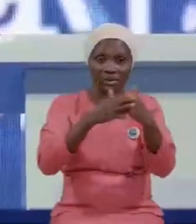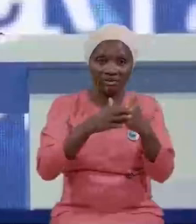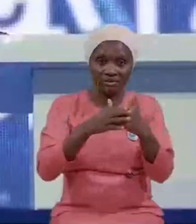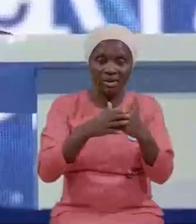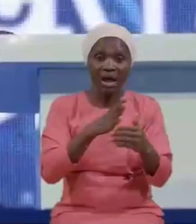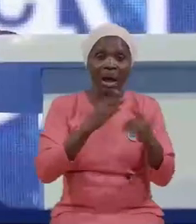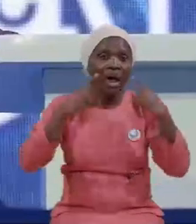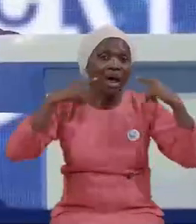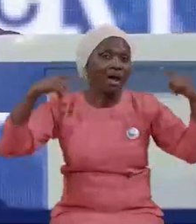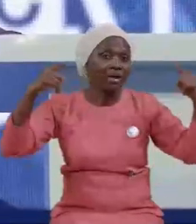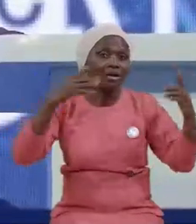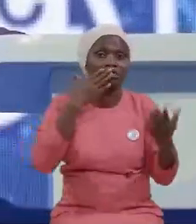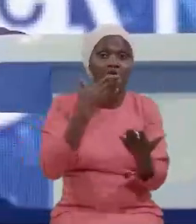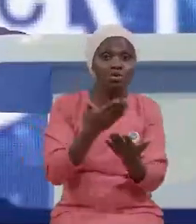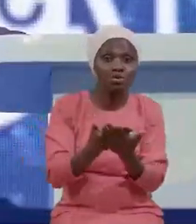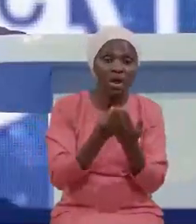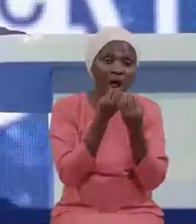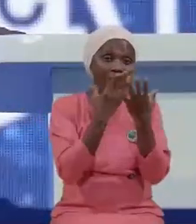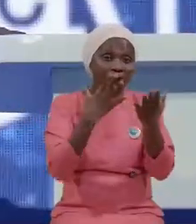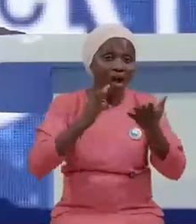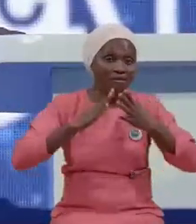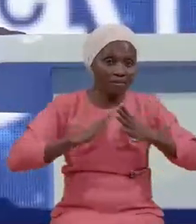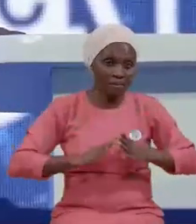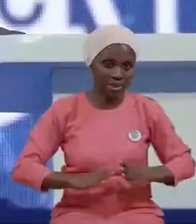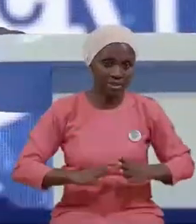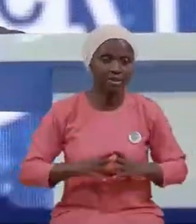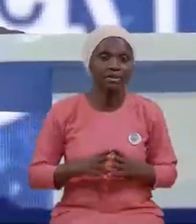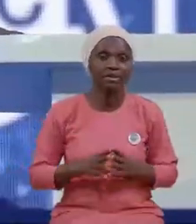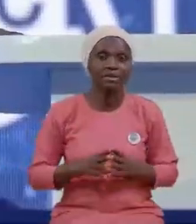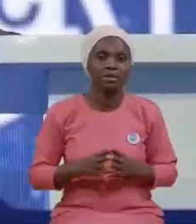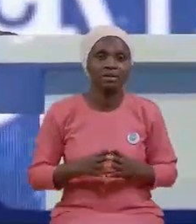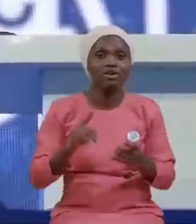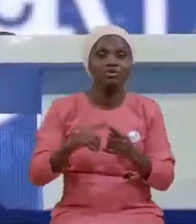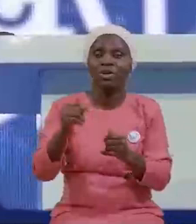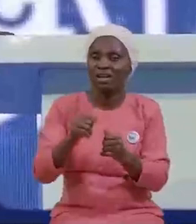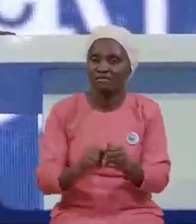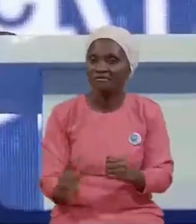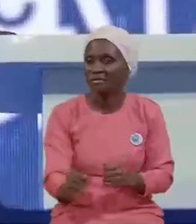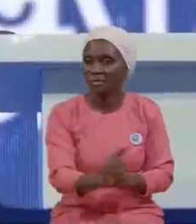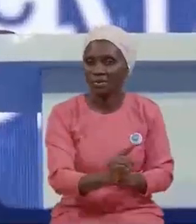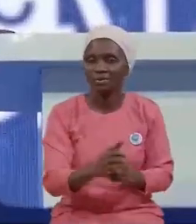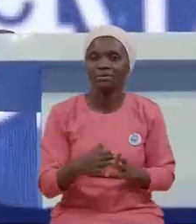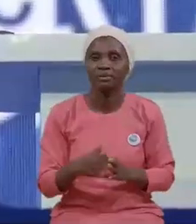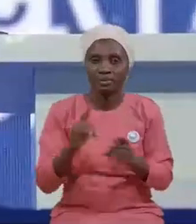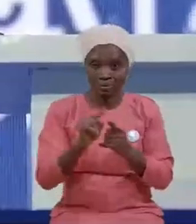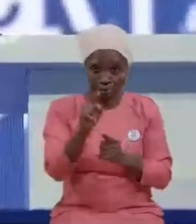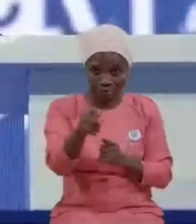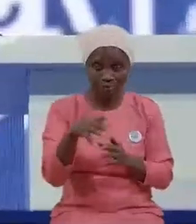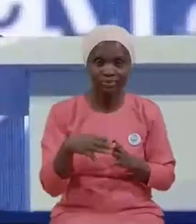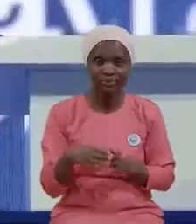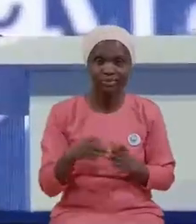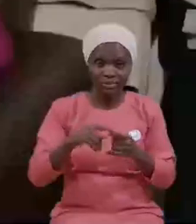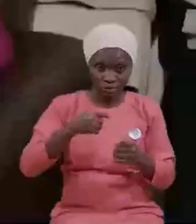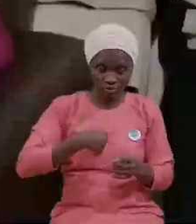annonçant la bonne nouvelle de la paix à chacun, à toi, à moi, à